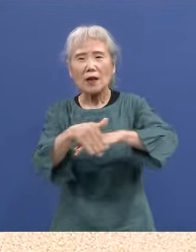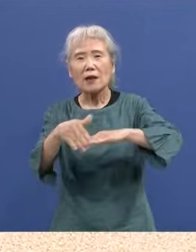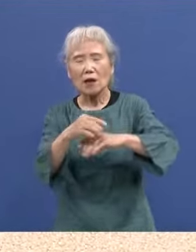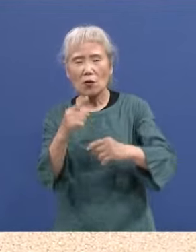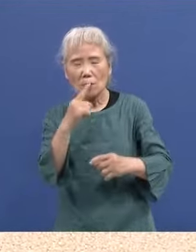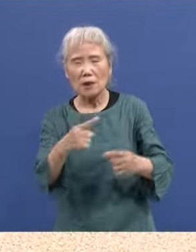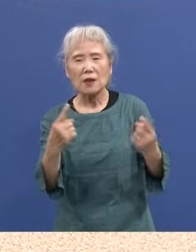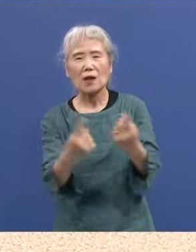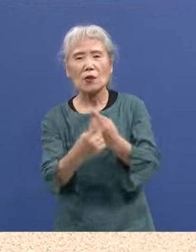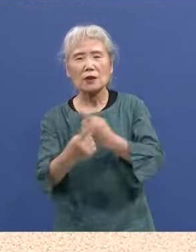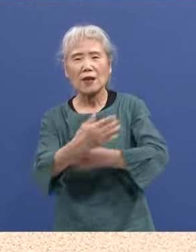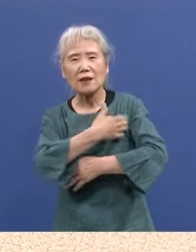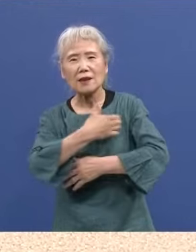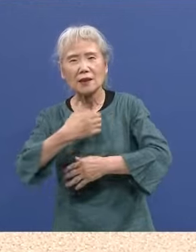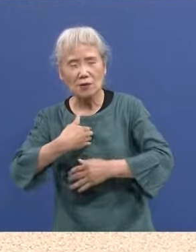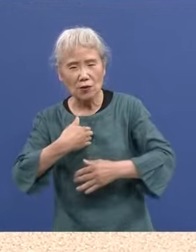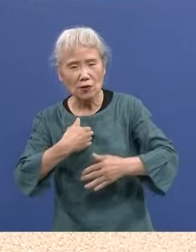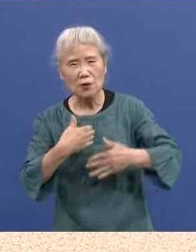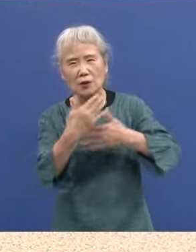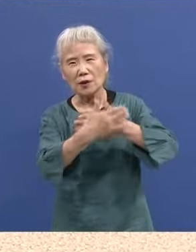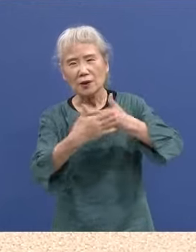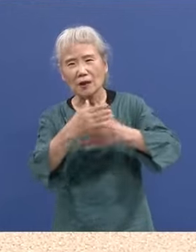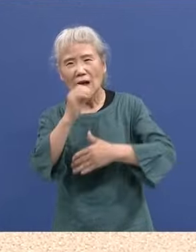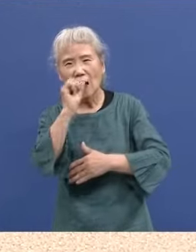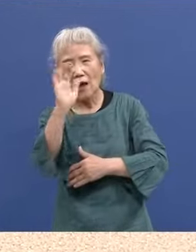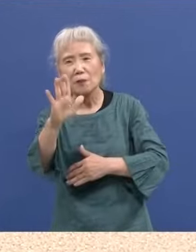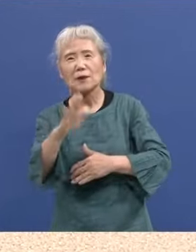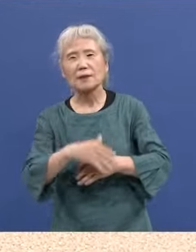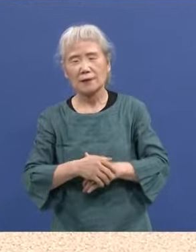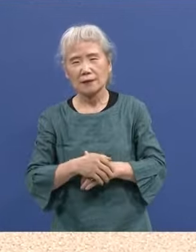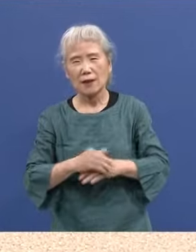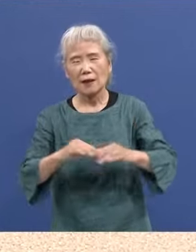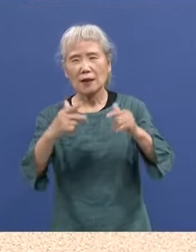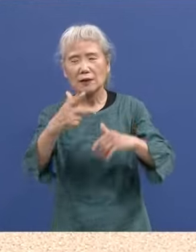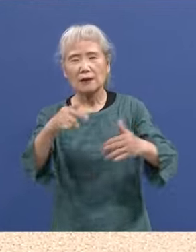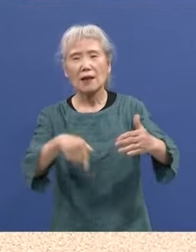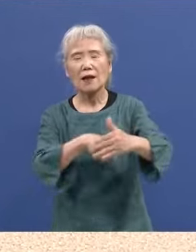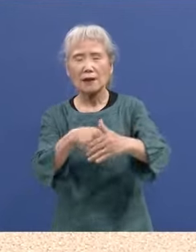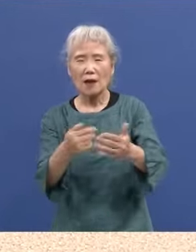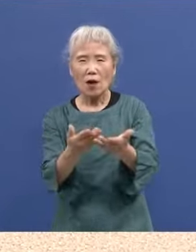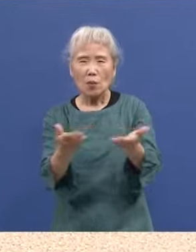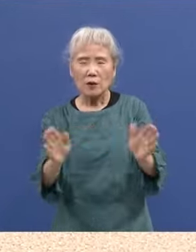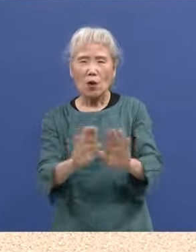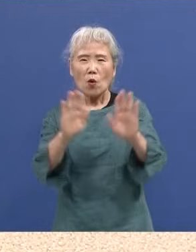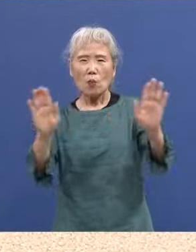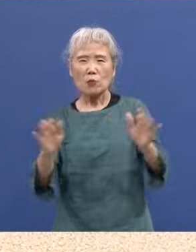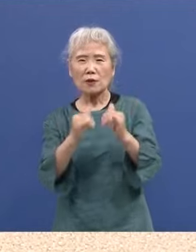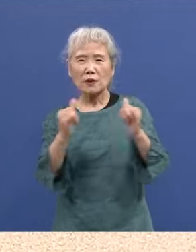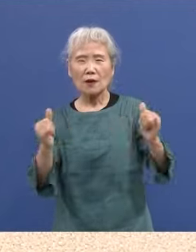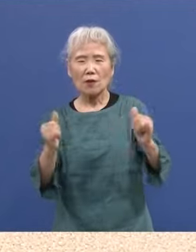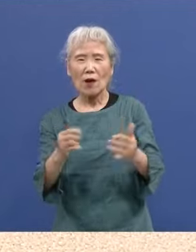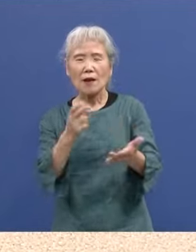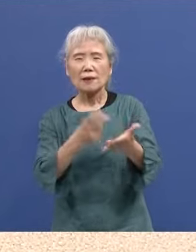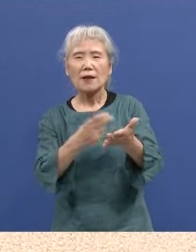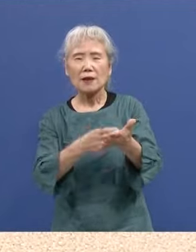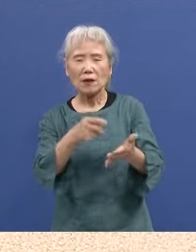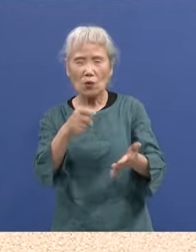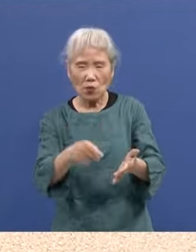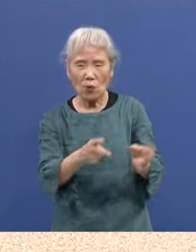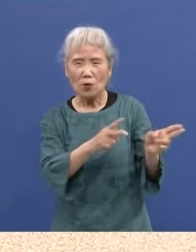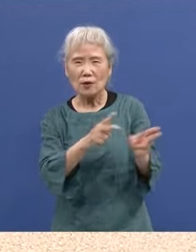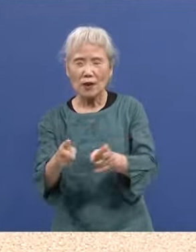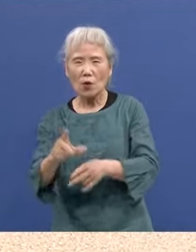見直すことができるといったメリットがあります。高槻市内でお店をオープンされる方はぜひこの